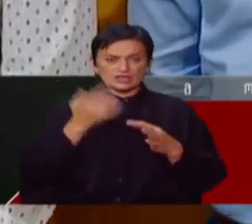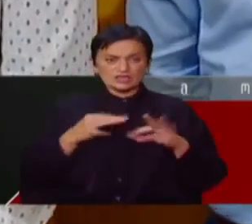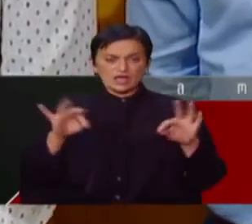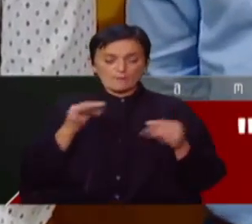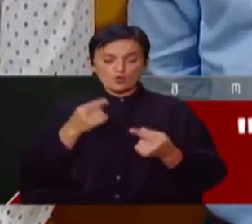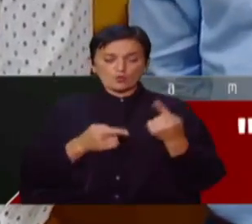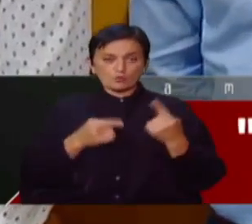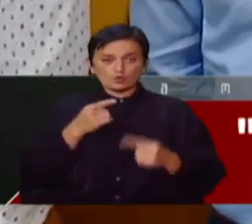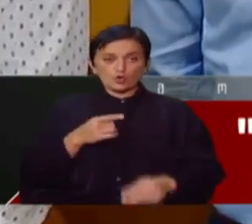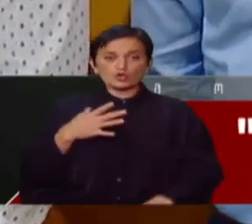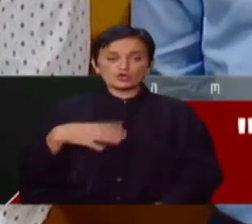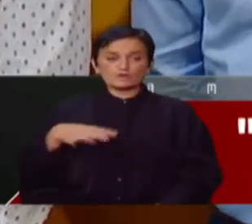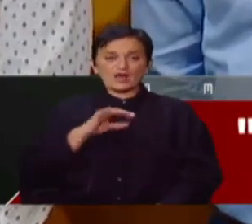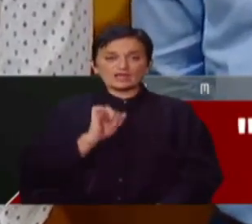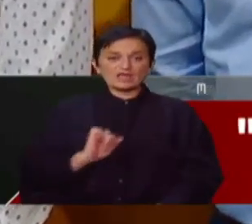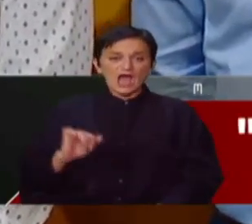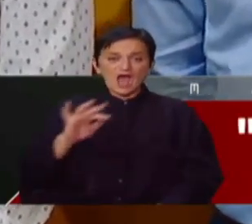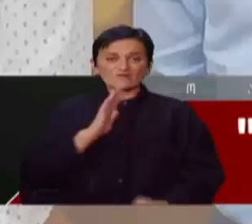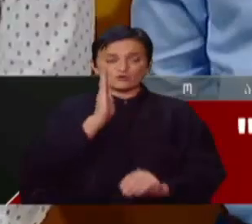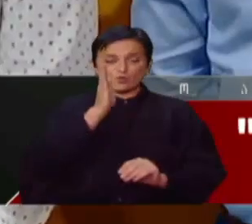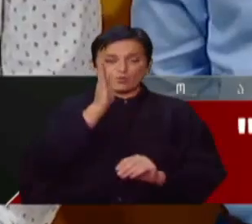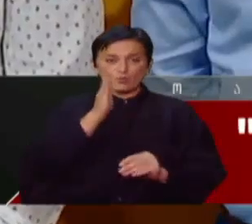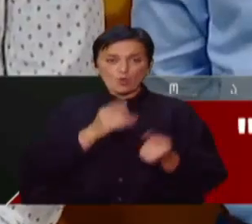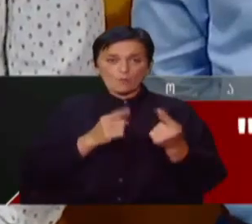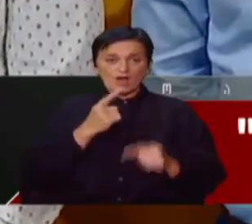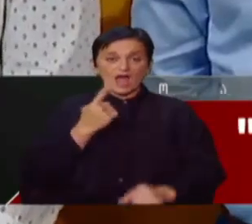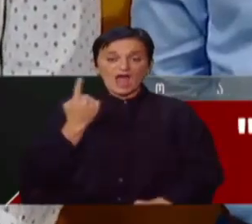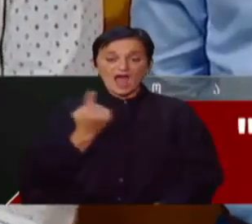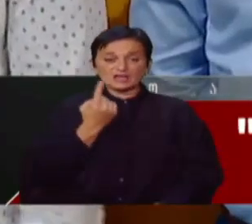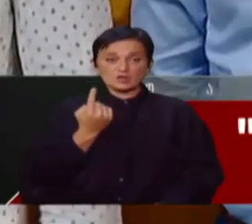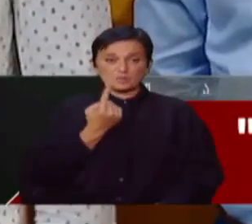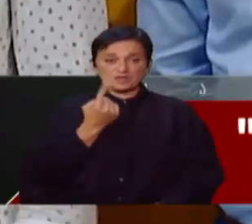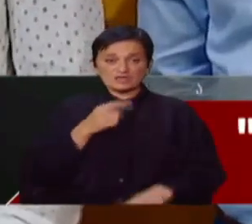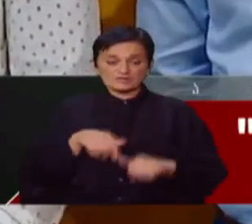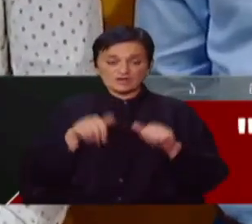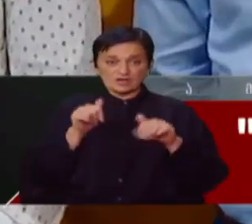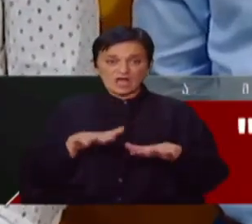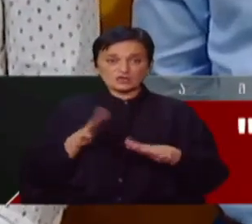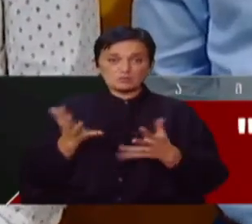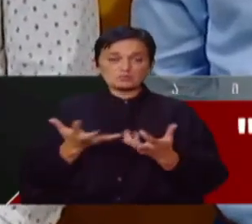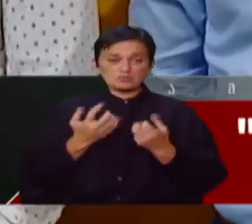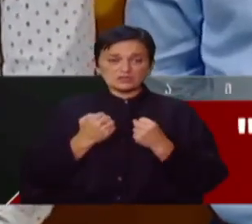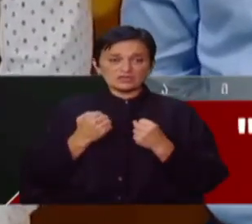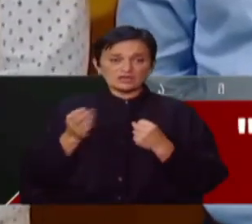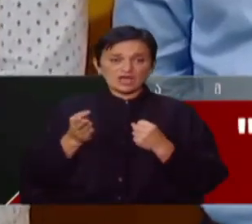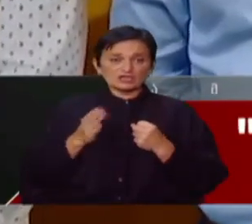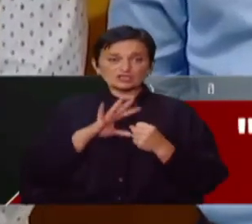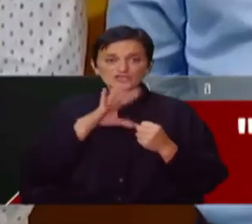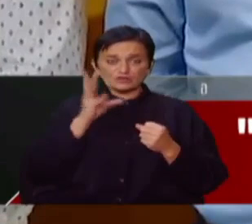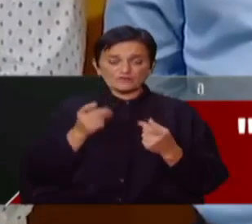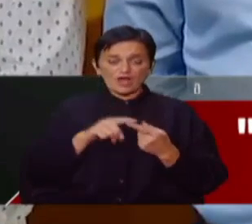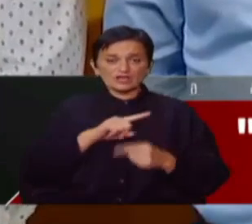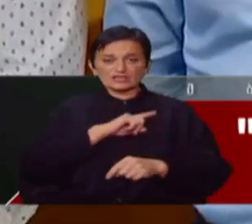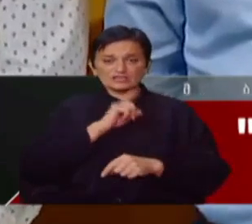ბრძოლა, ქვეყნის ევროპული მომავლისთვის ბრძოლა, ერთადერთი და პირველი გადაწყვეტილება, რომელიც მათ მიიღეს, და ისინი ყველა ეხება